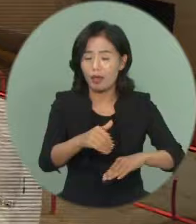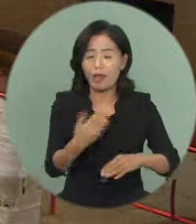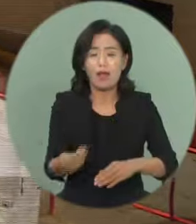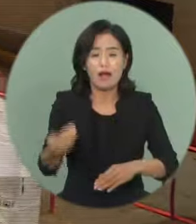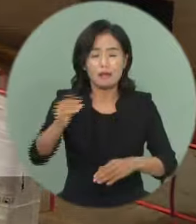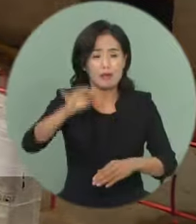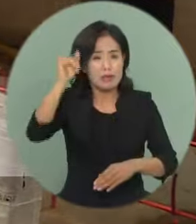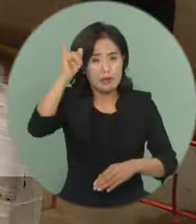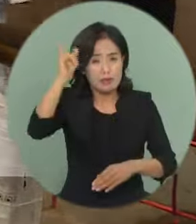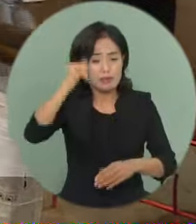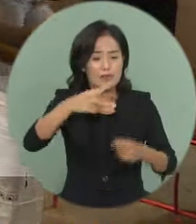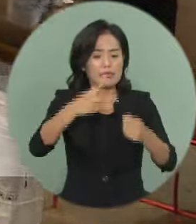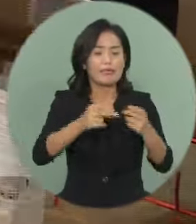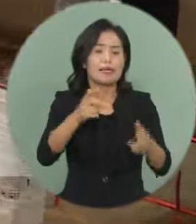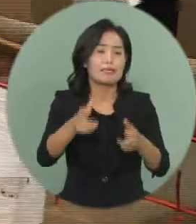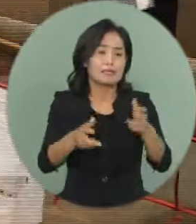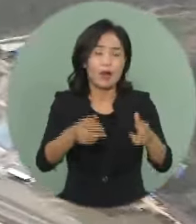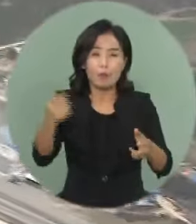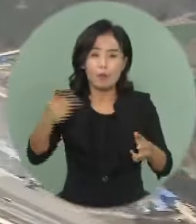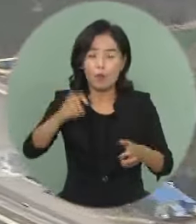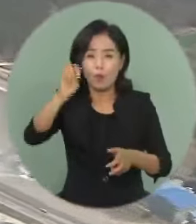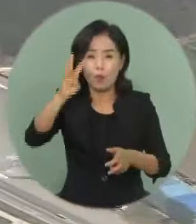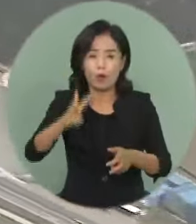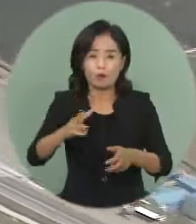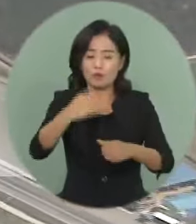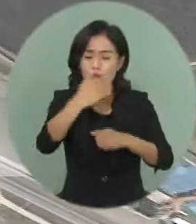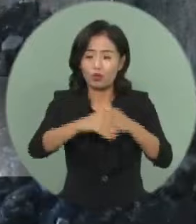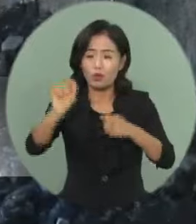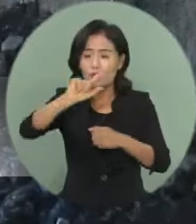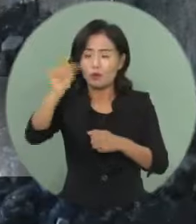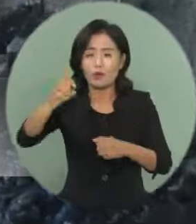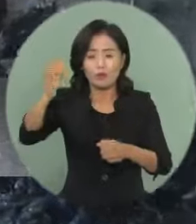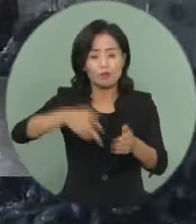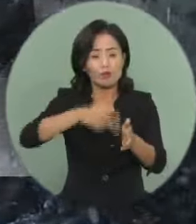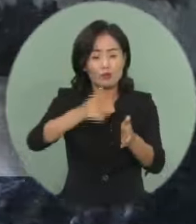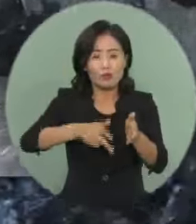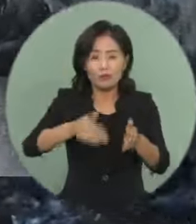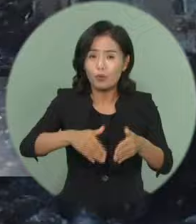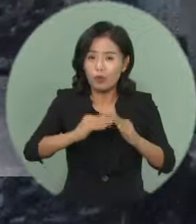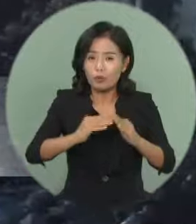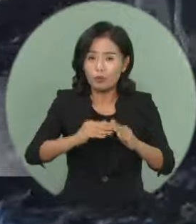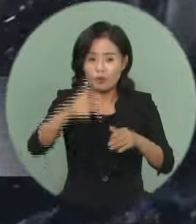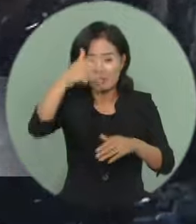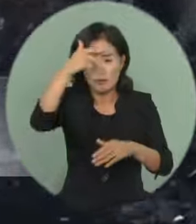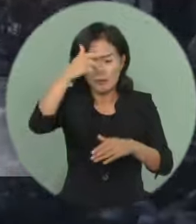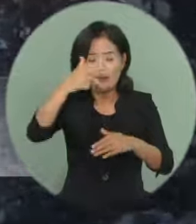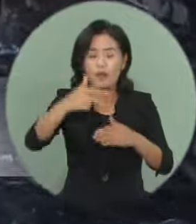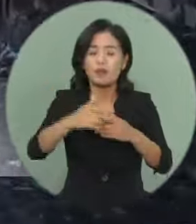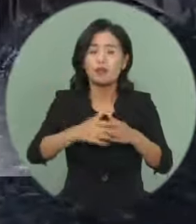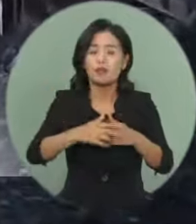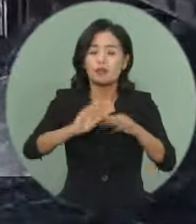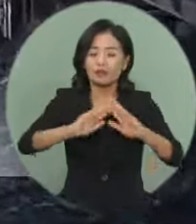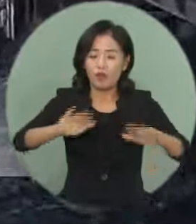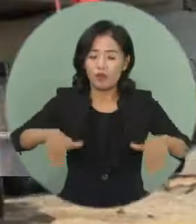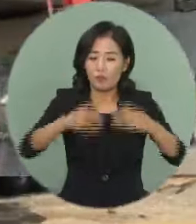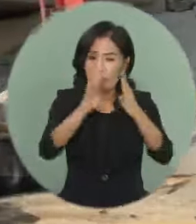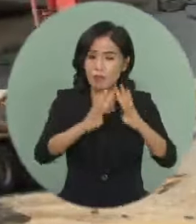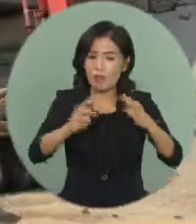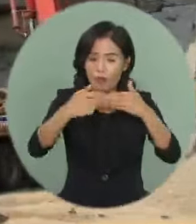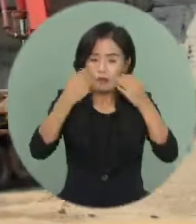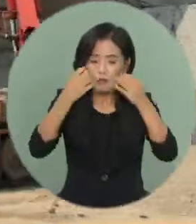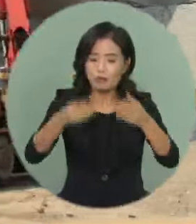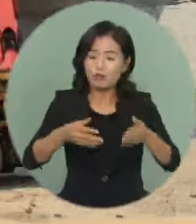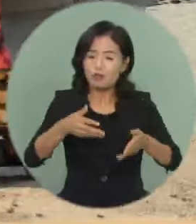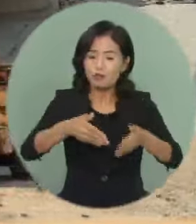하지만 인공지능 2단계 사업과 광주대구 달빛 내륙철도 전남대 스마트 병원 신축 사업 등은 이번 예산